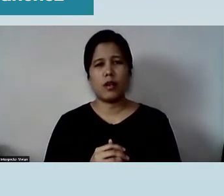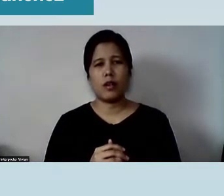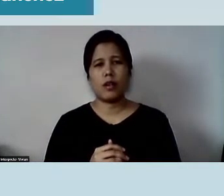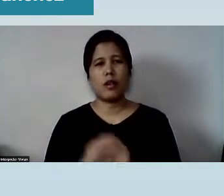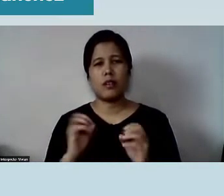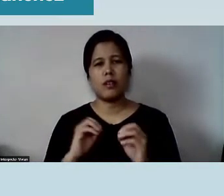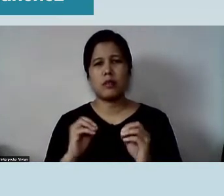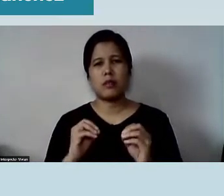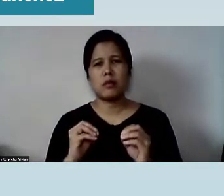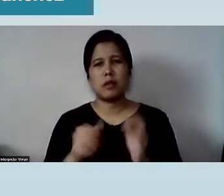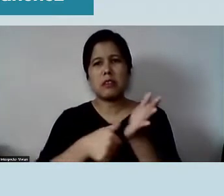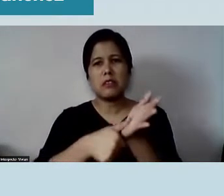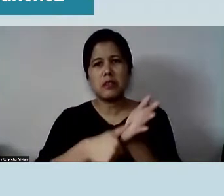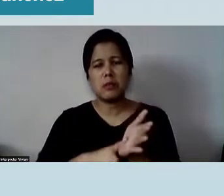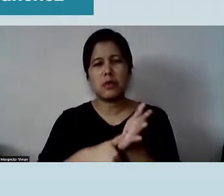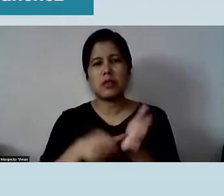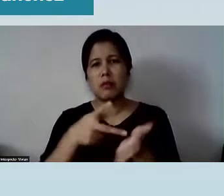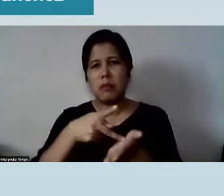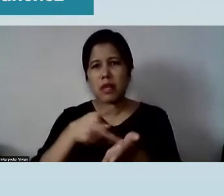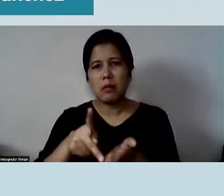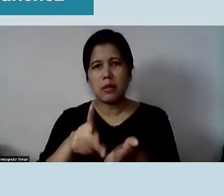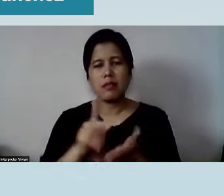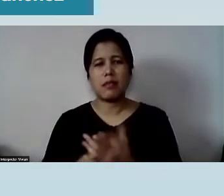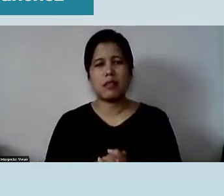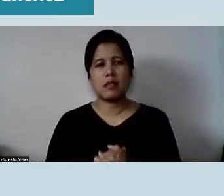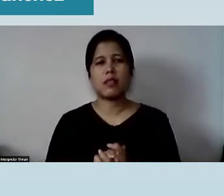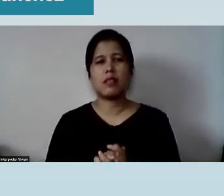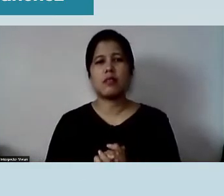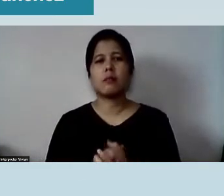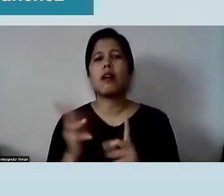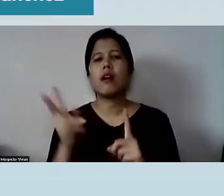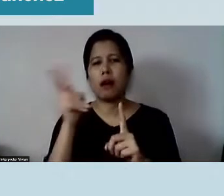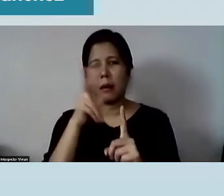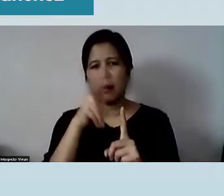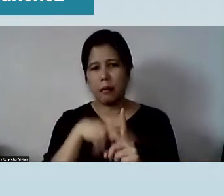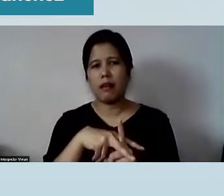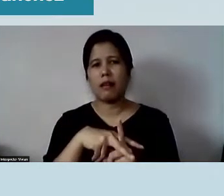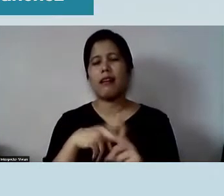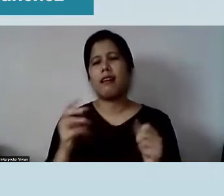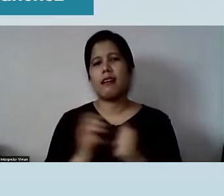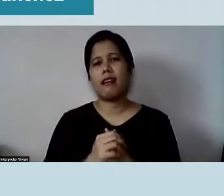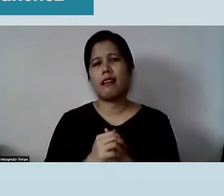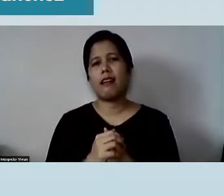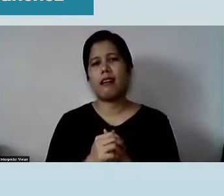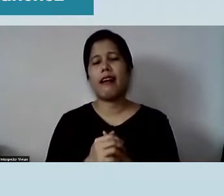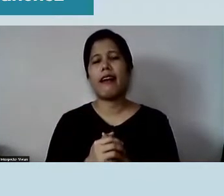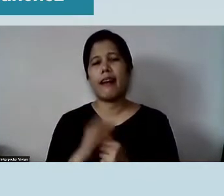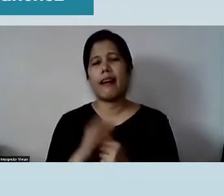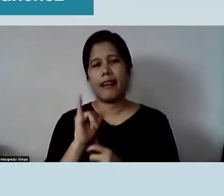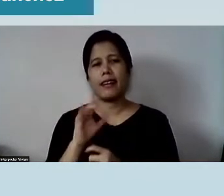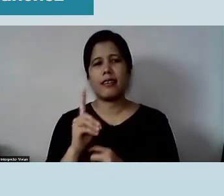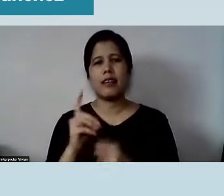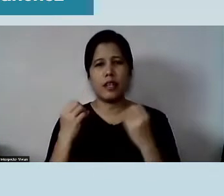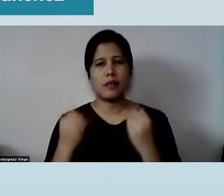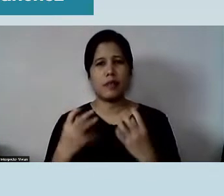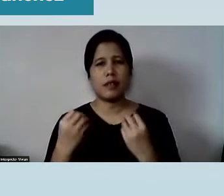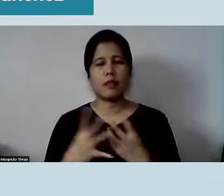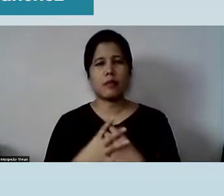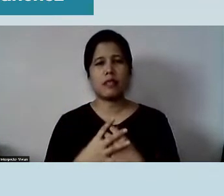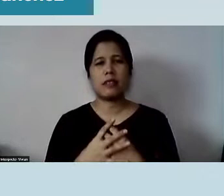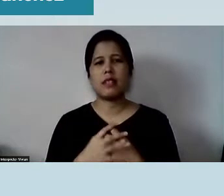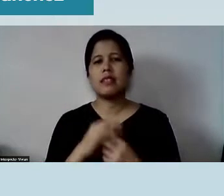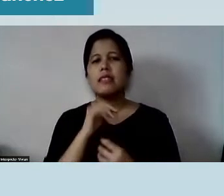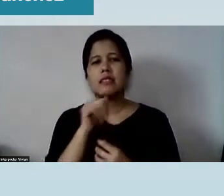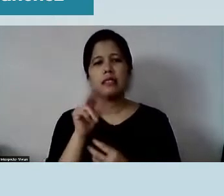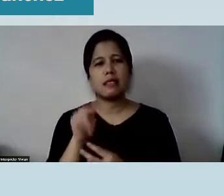ini-impose na payment dyan pag-apply mo ng ID. Wala po yan sa LGUs. And then marami pang mga unnecessary kasi